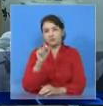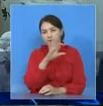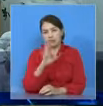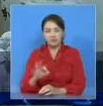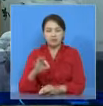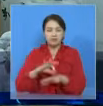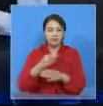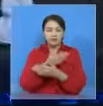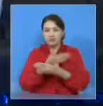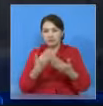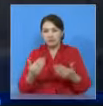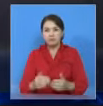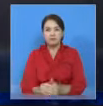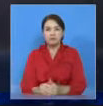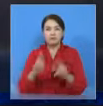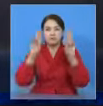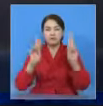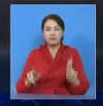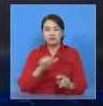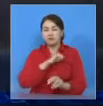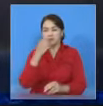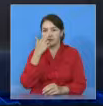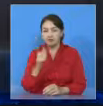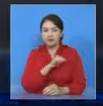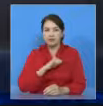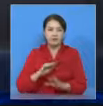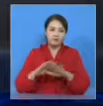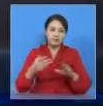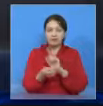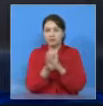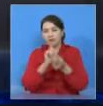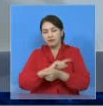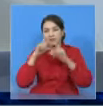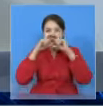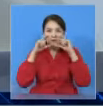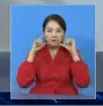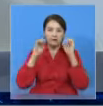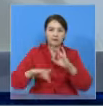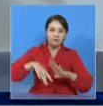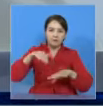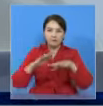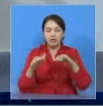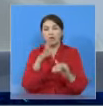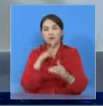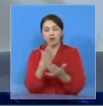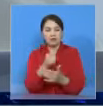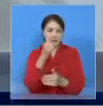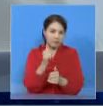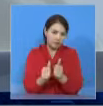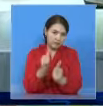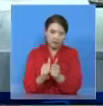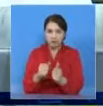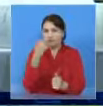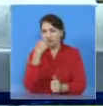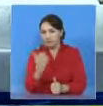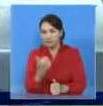Болеющих детей нету. К правилам привыкли и сами ребята. Менять маску, мыть руки и использовать антисептик стало само собой